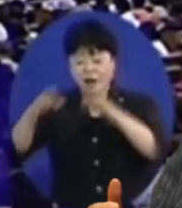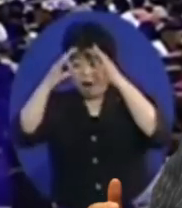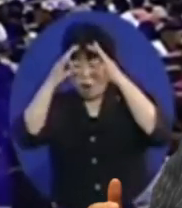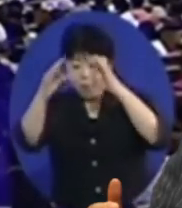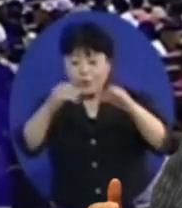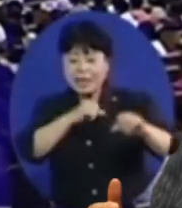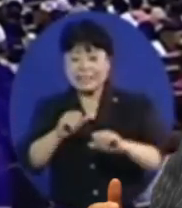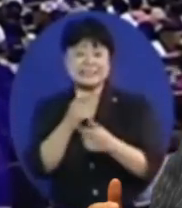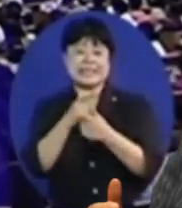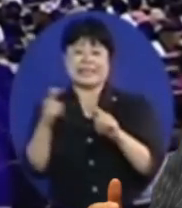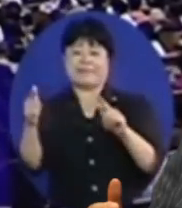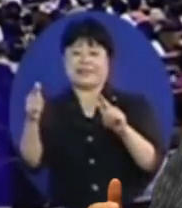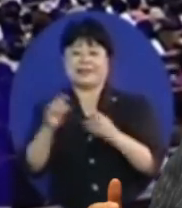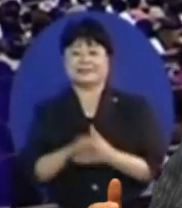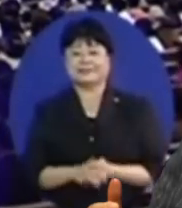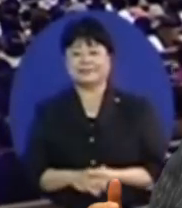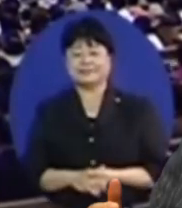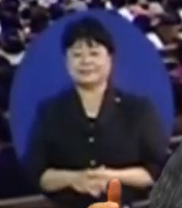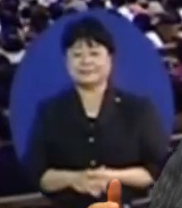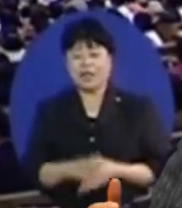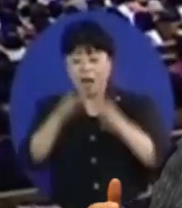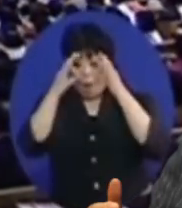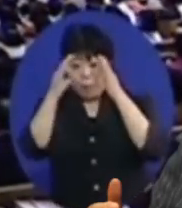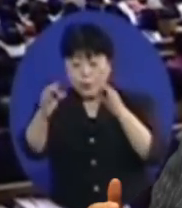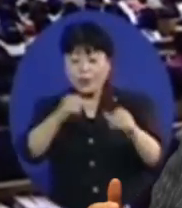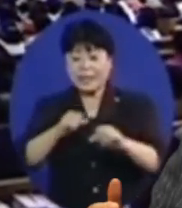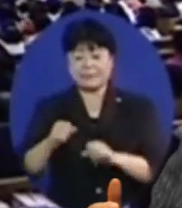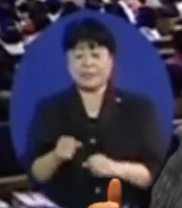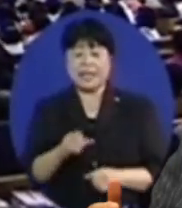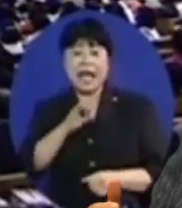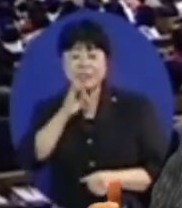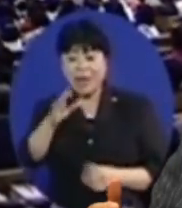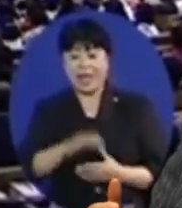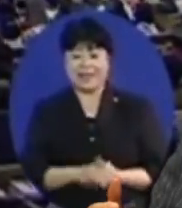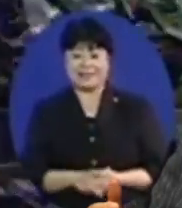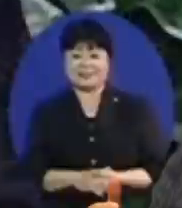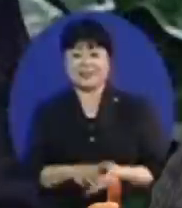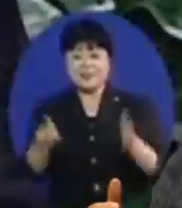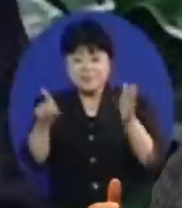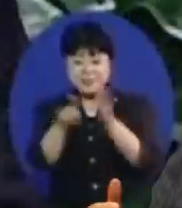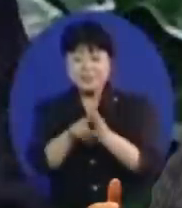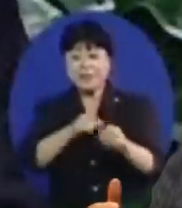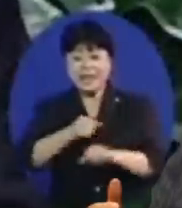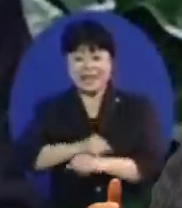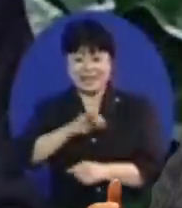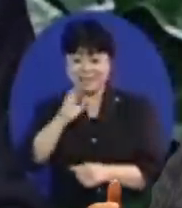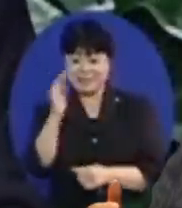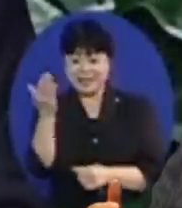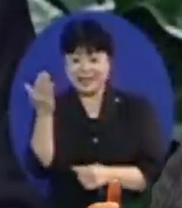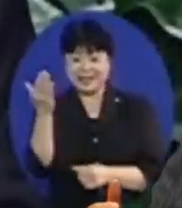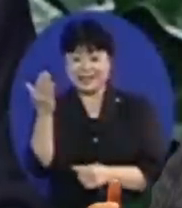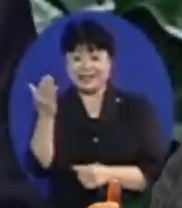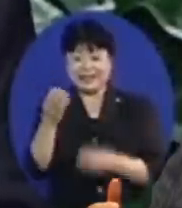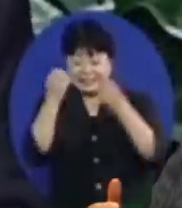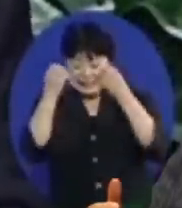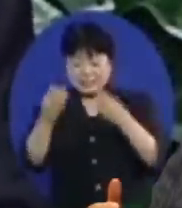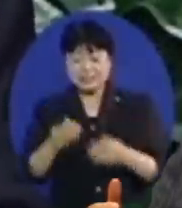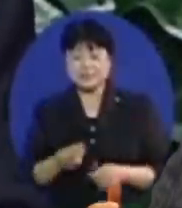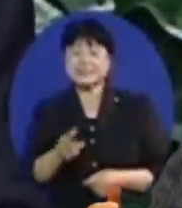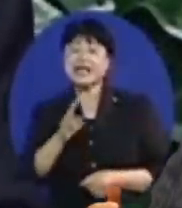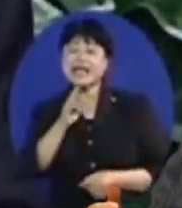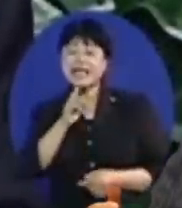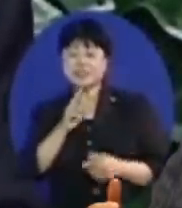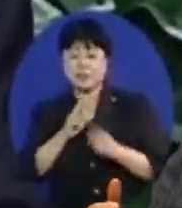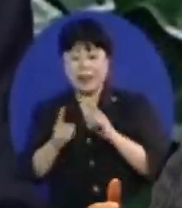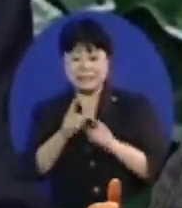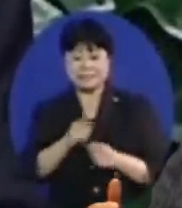것으로 행하지 아니하미로다. 보는 것으로 행하면 안 됩니다. 믿음으로 행해야지. 창세기부터 요한계시록까지